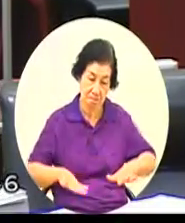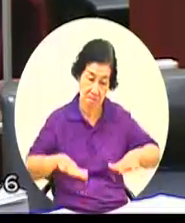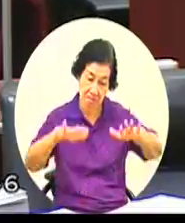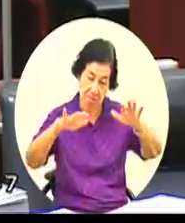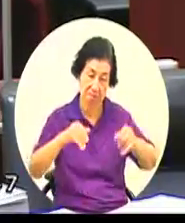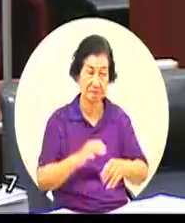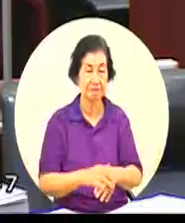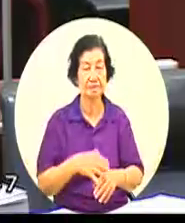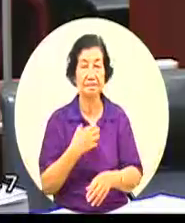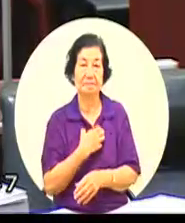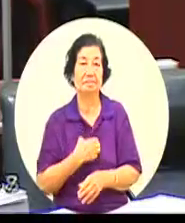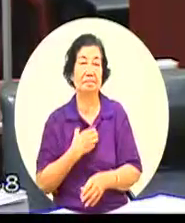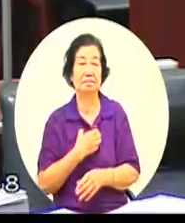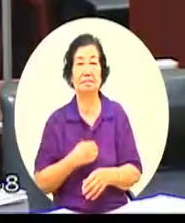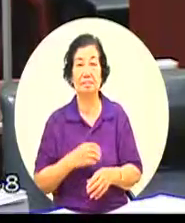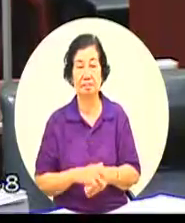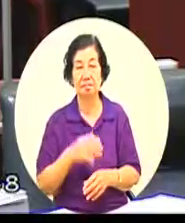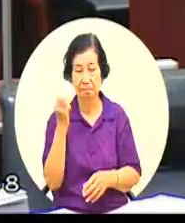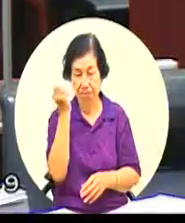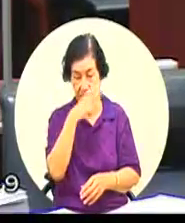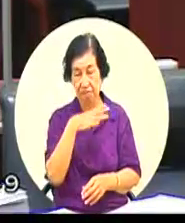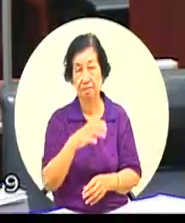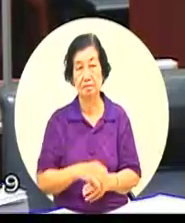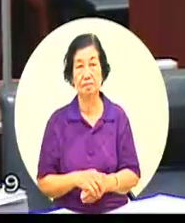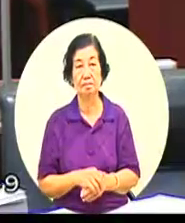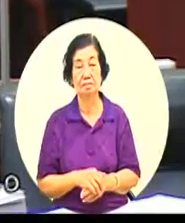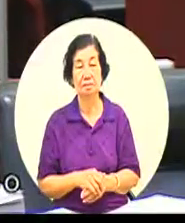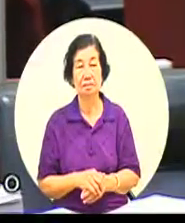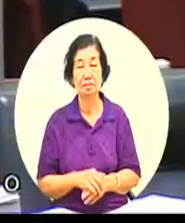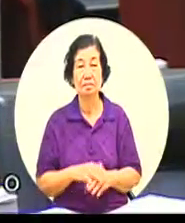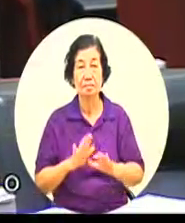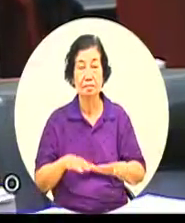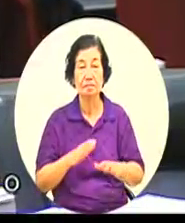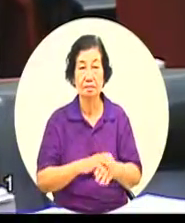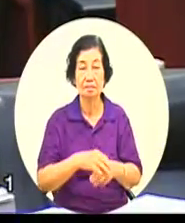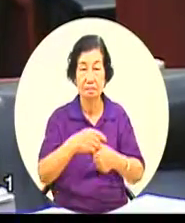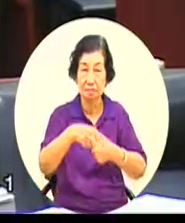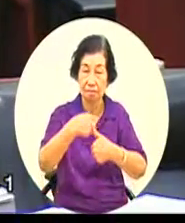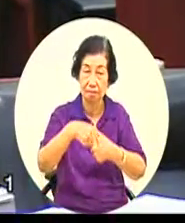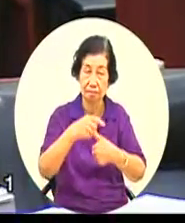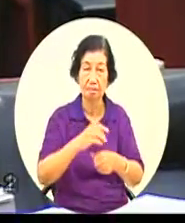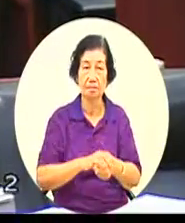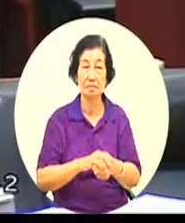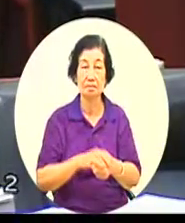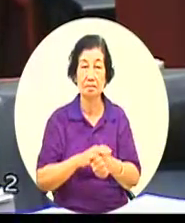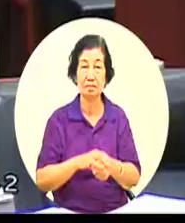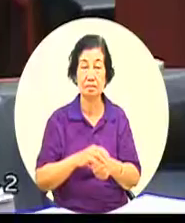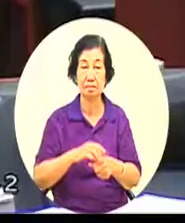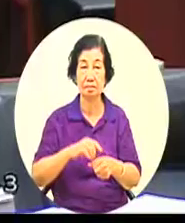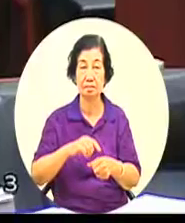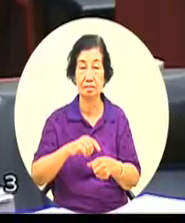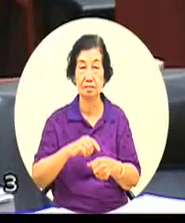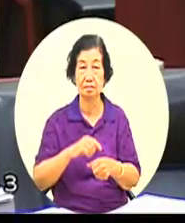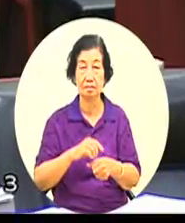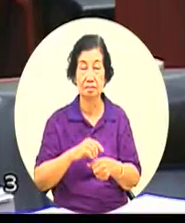悲哀啦，迄毋是好处啦。我是讲请教安局长，你有什么计划、什么感想？